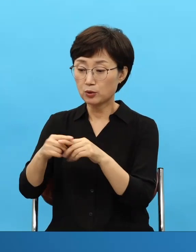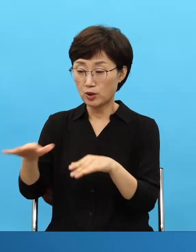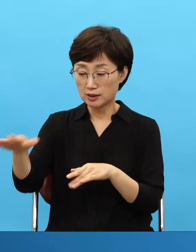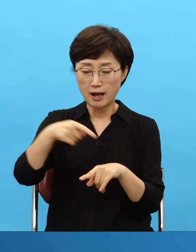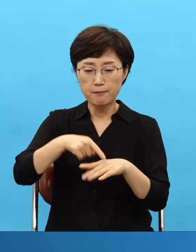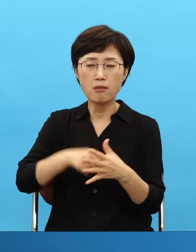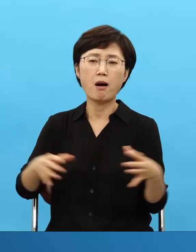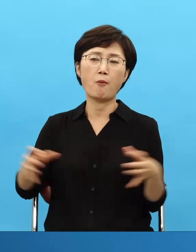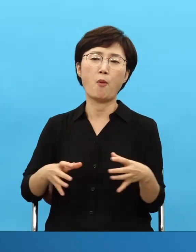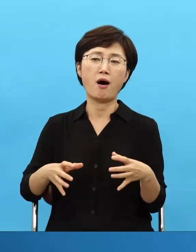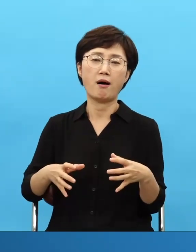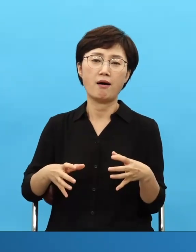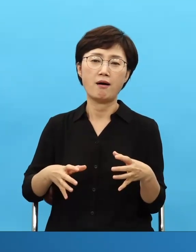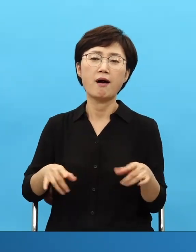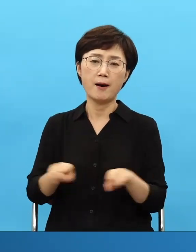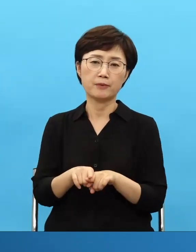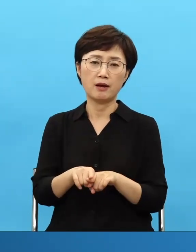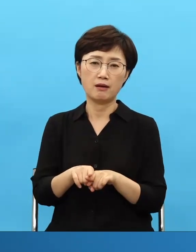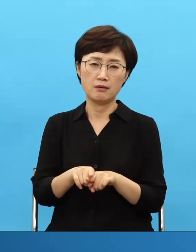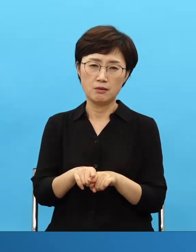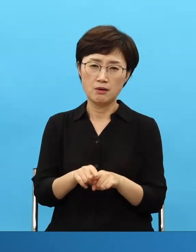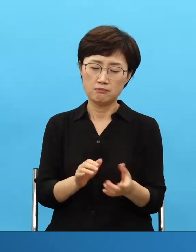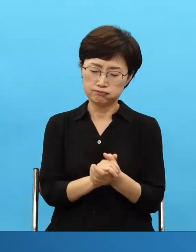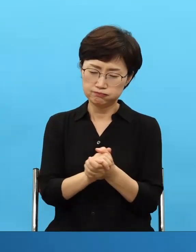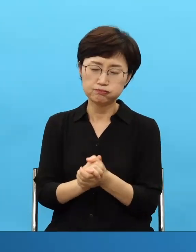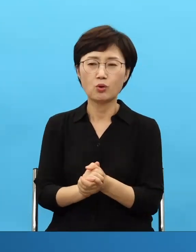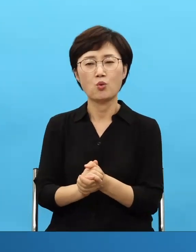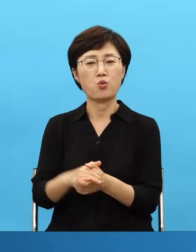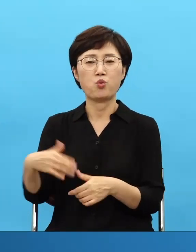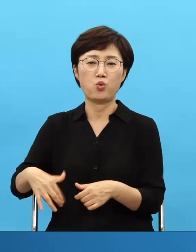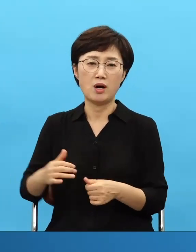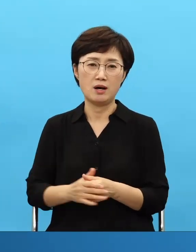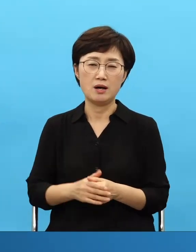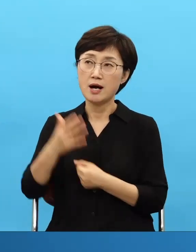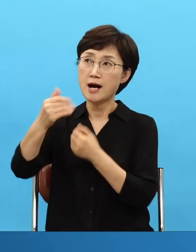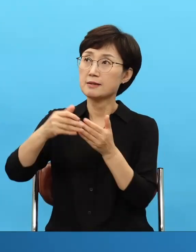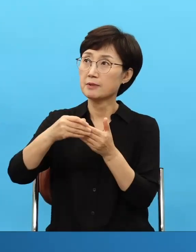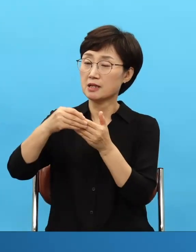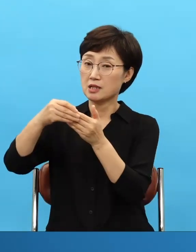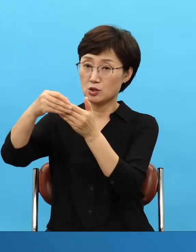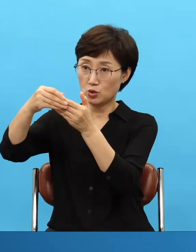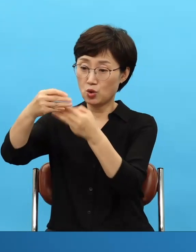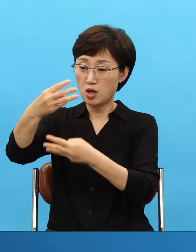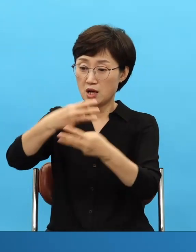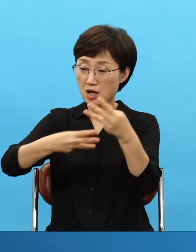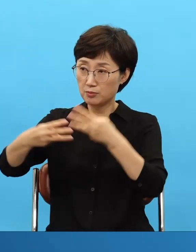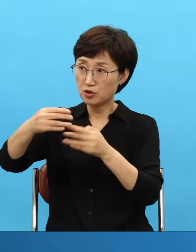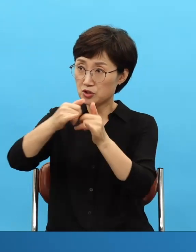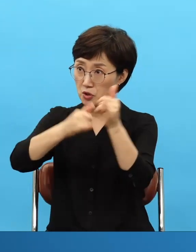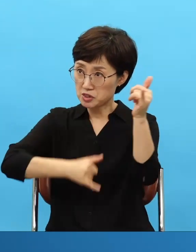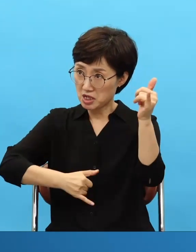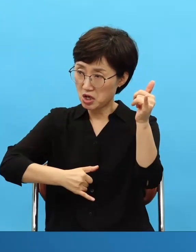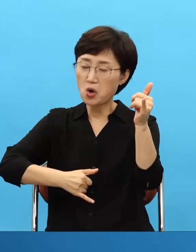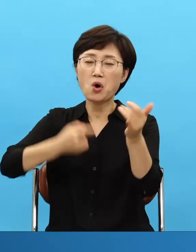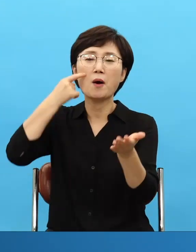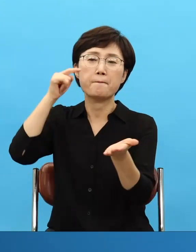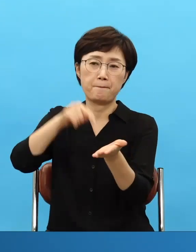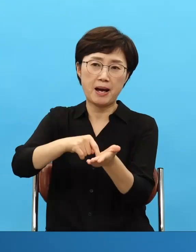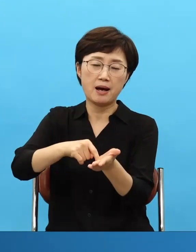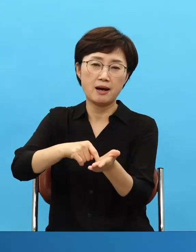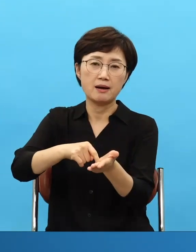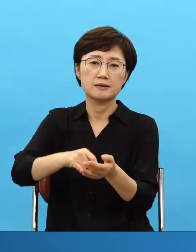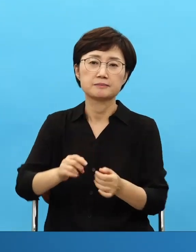원네스돼 스텝으로 렘넌트 운동의 축복을 누렸고 하나님이 이끄시는 렘넌트 운동의 역사를 확인하는 시간이 됐습니다.